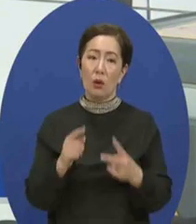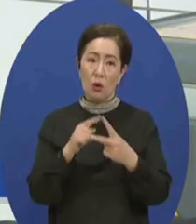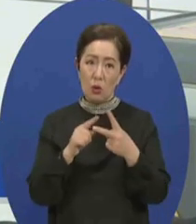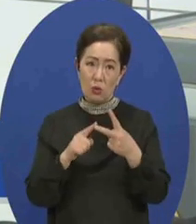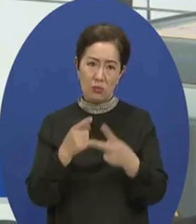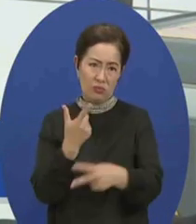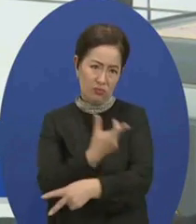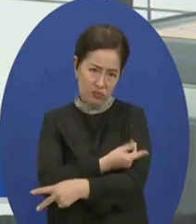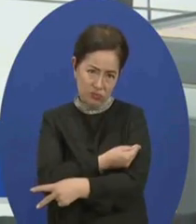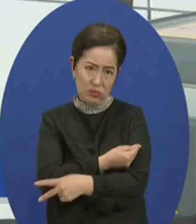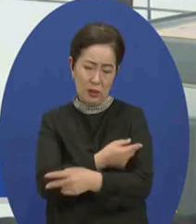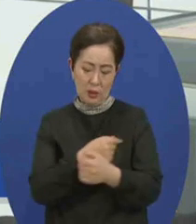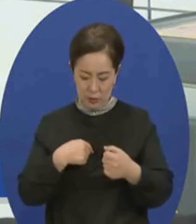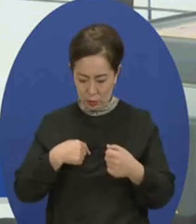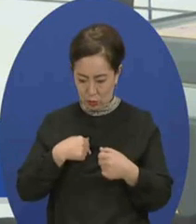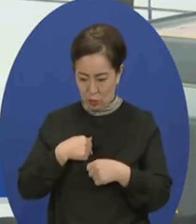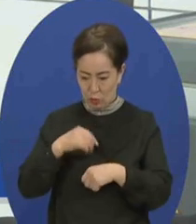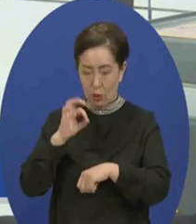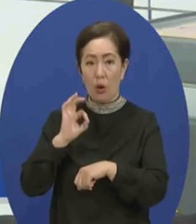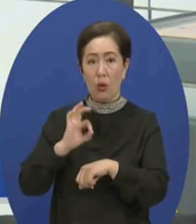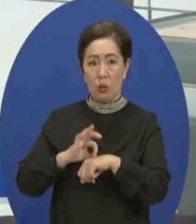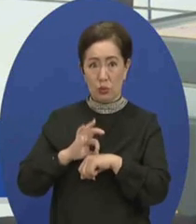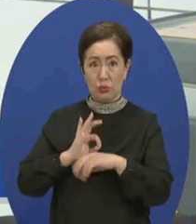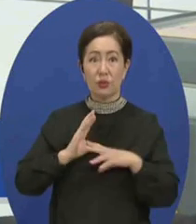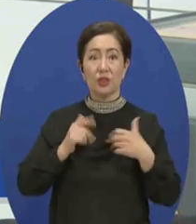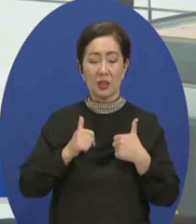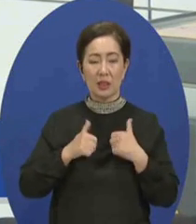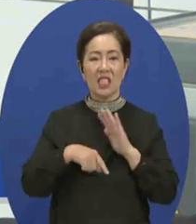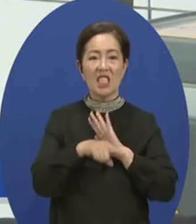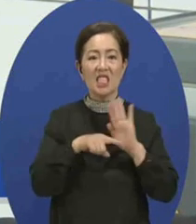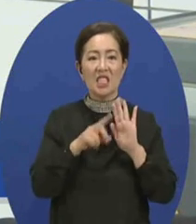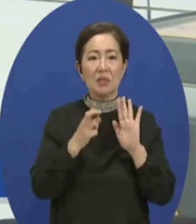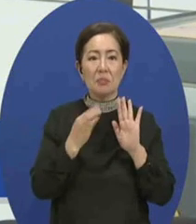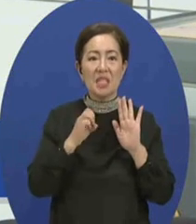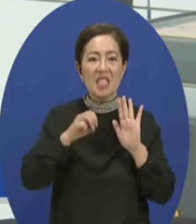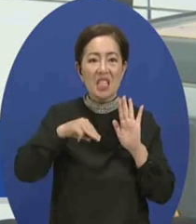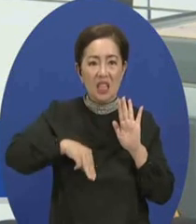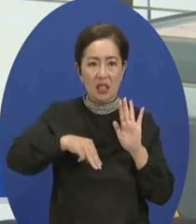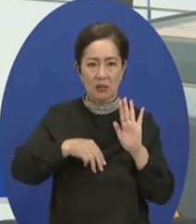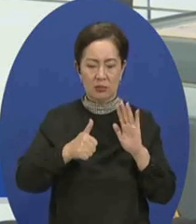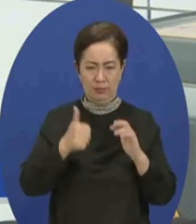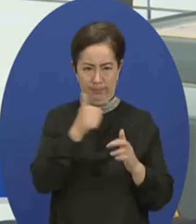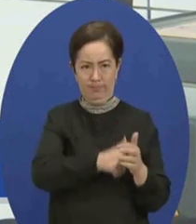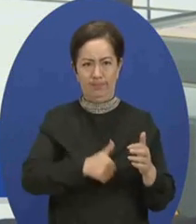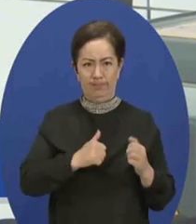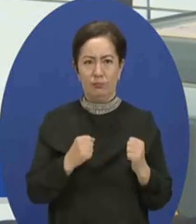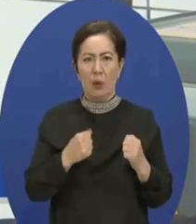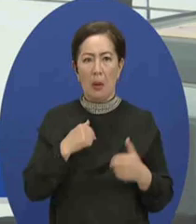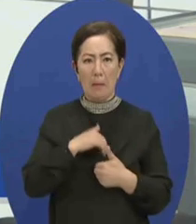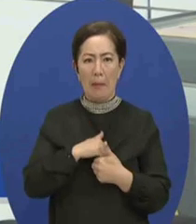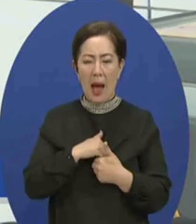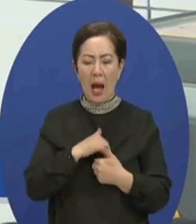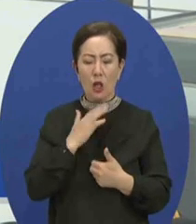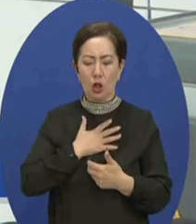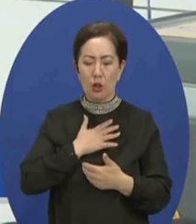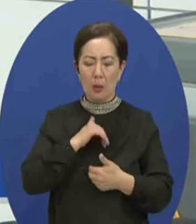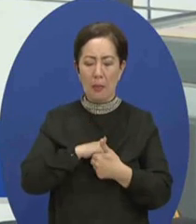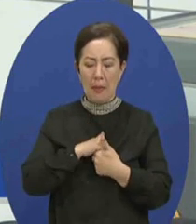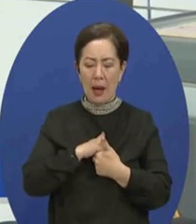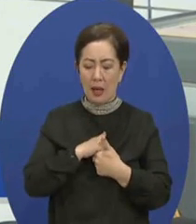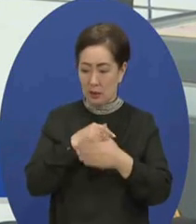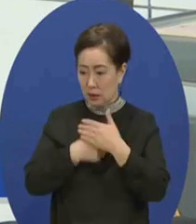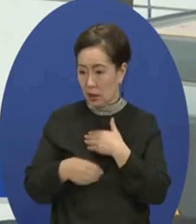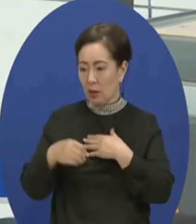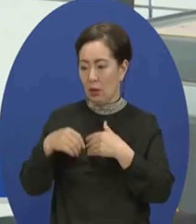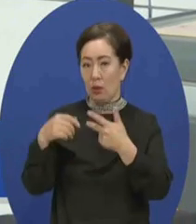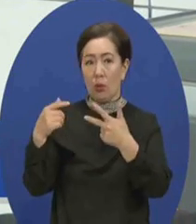зайлшгүй шаардлагагүй, ягаад гэвэл эсрэггүй нэлээд өндөр тогтцсон өвдсөн учраас гэсэн байгаа. За өвдөггүй хүмүүсийн нийт хамралт одоо ер нь бол 3